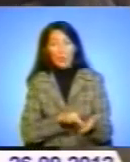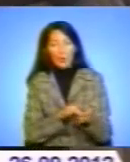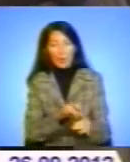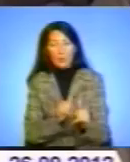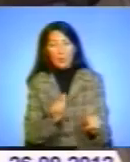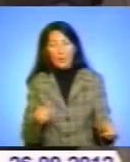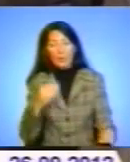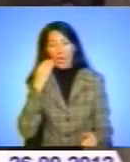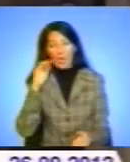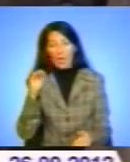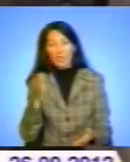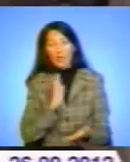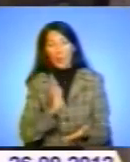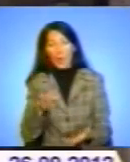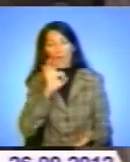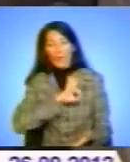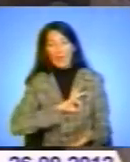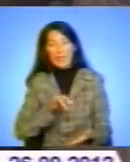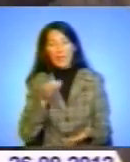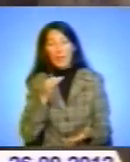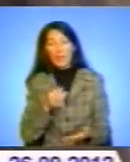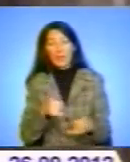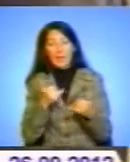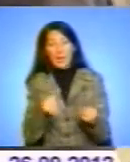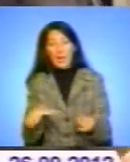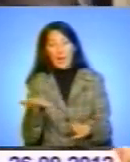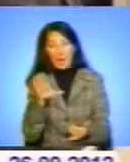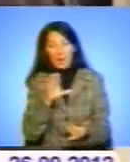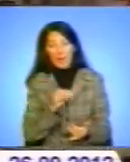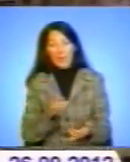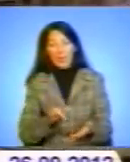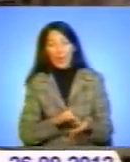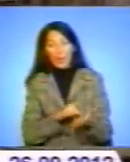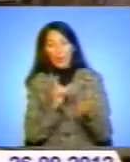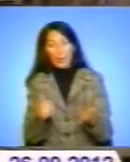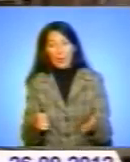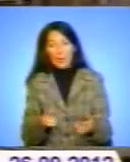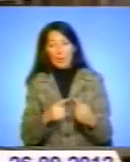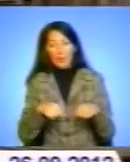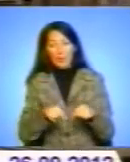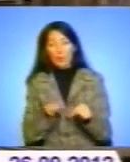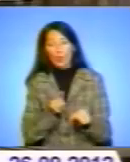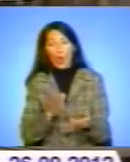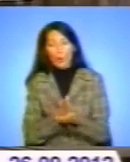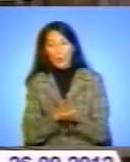став вигідним і корисним для всіх – туристів, структур, які їх обслуговують, та держави.